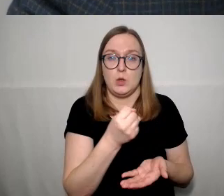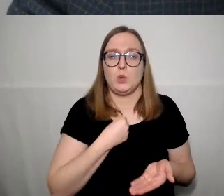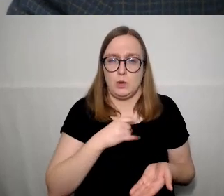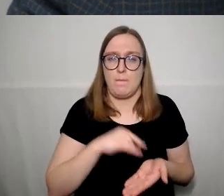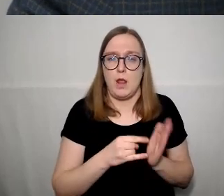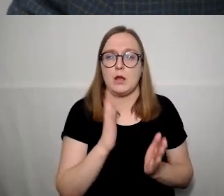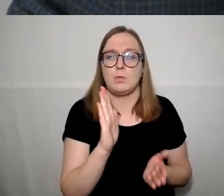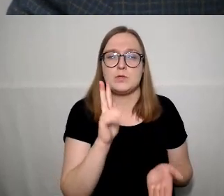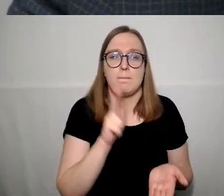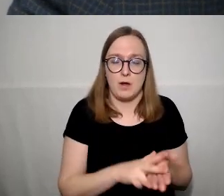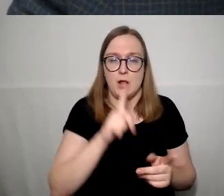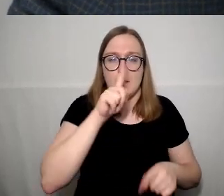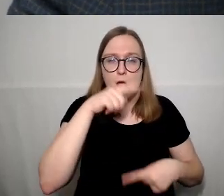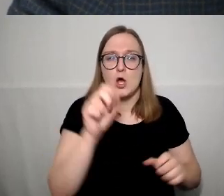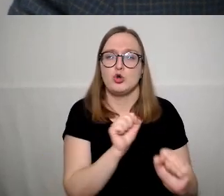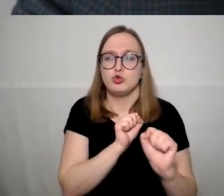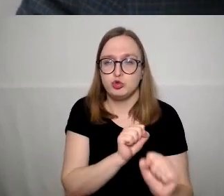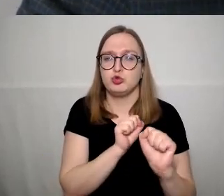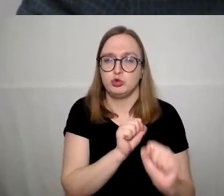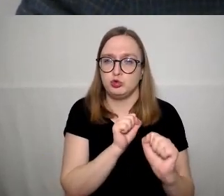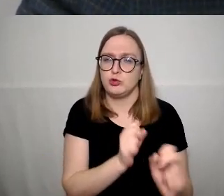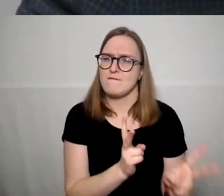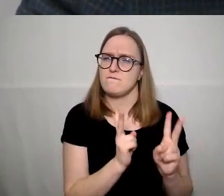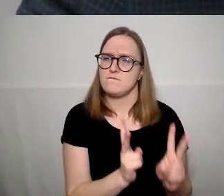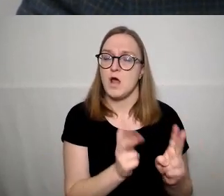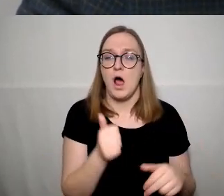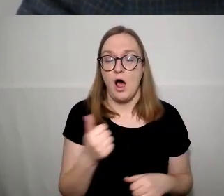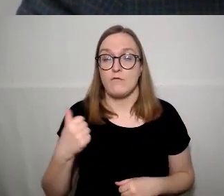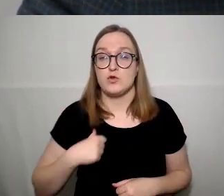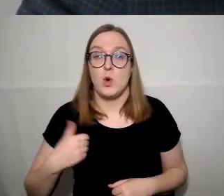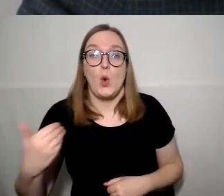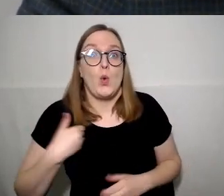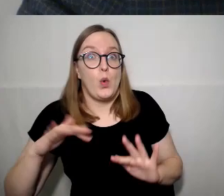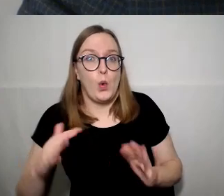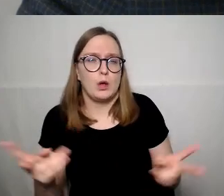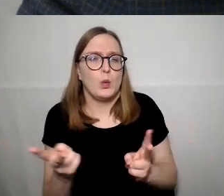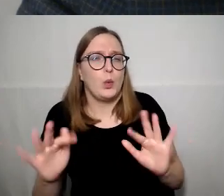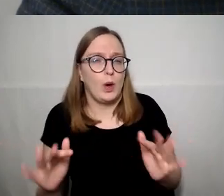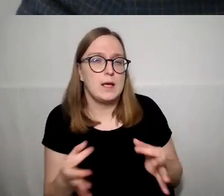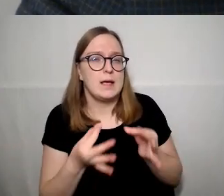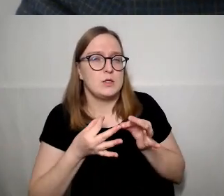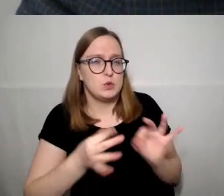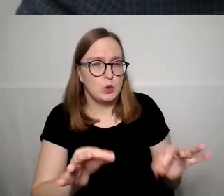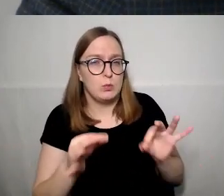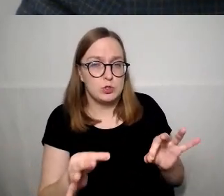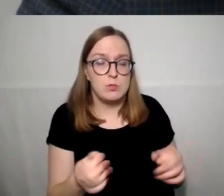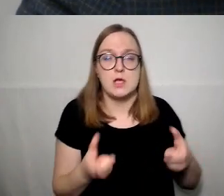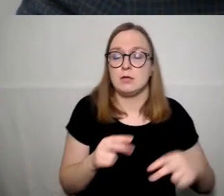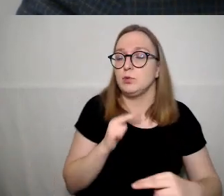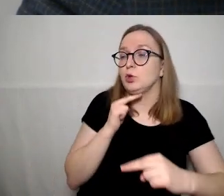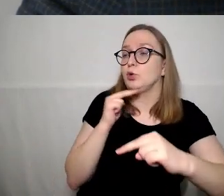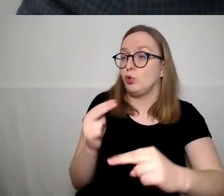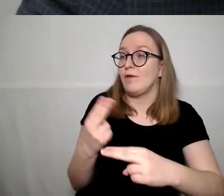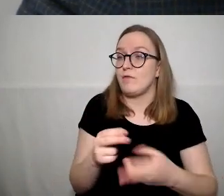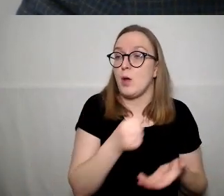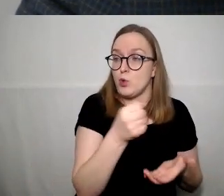auginti, tam, kad gyventojai galėtų teikti savo poreikius atitinkančius siūlymus ir tuos siūlymus būtų atsižvelgta, įtraukiant tas eilutes į